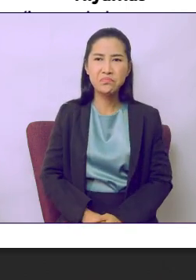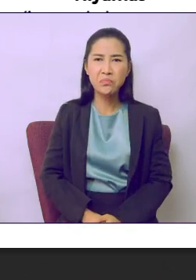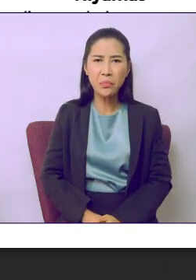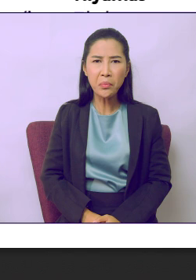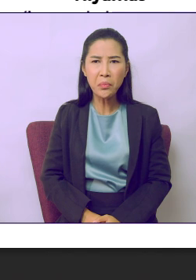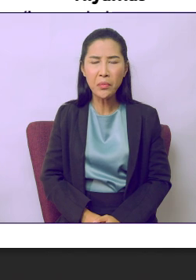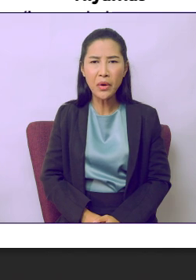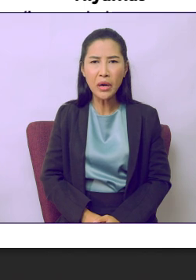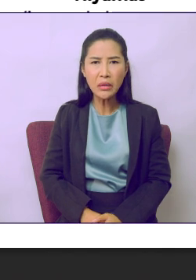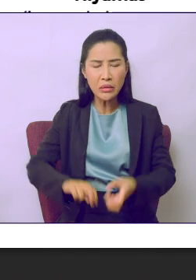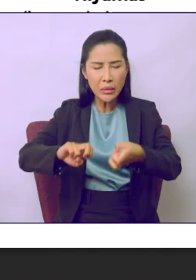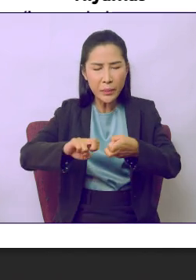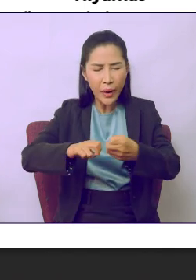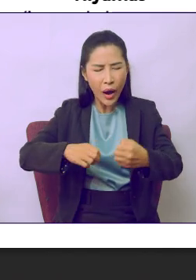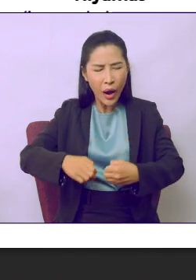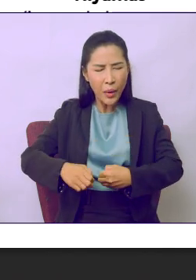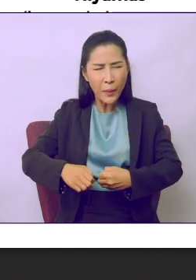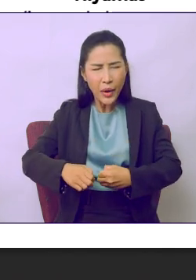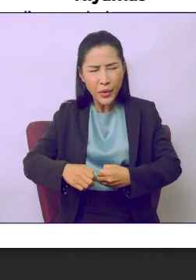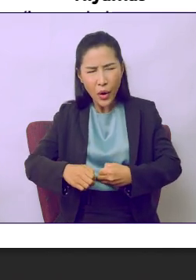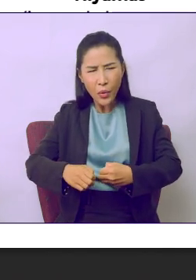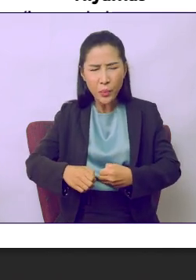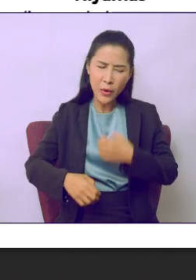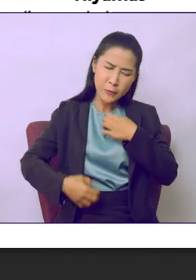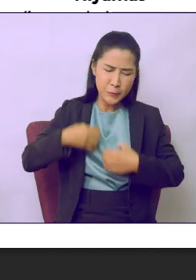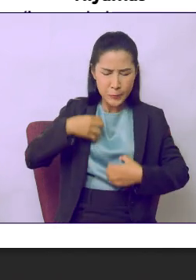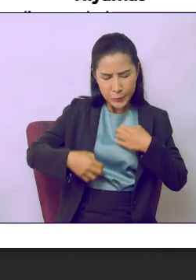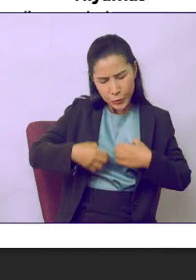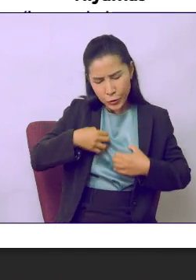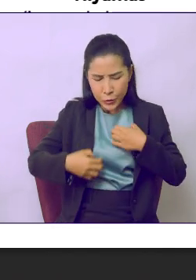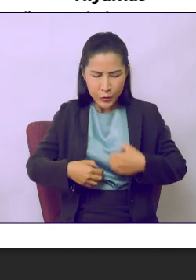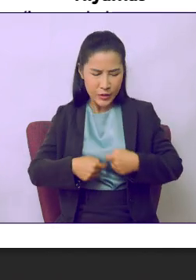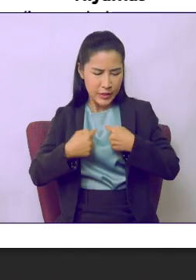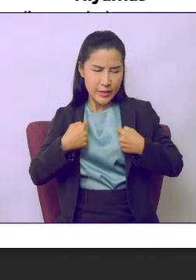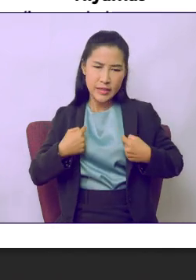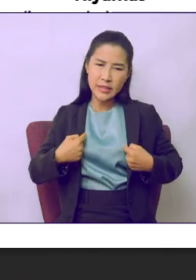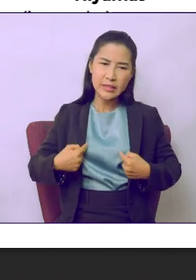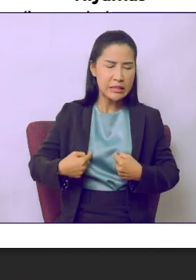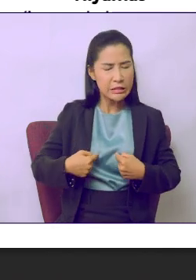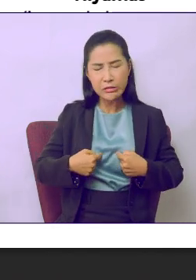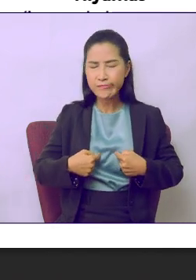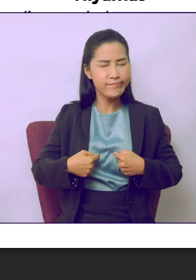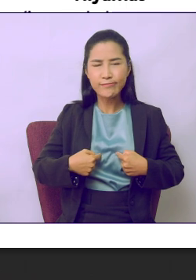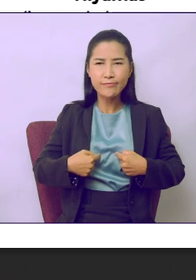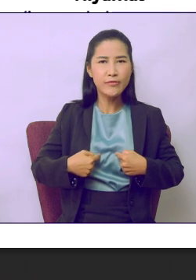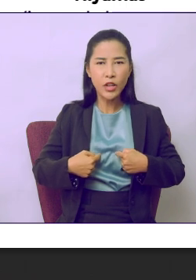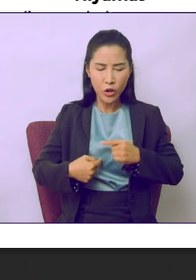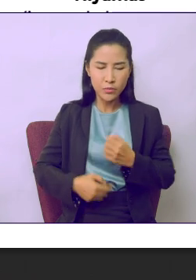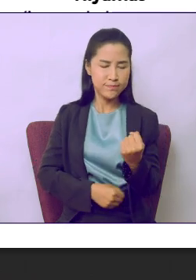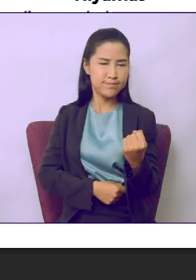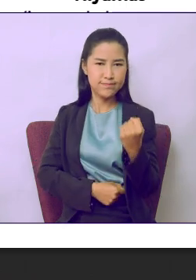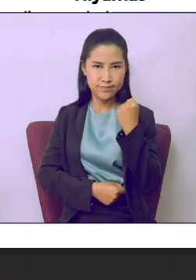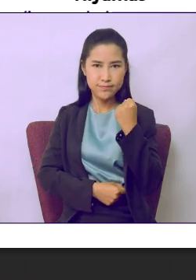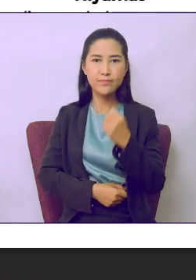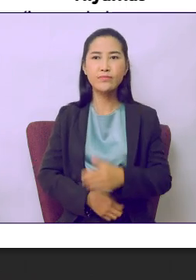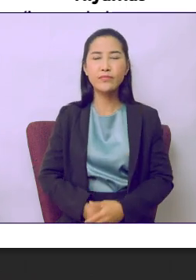ต่างๆภายนอกนะครับมารบกวนนะครับอ่าจิตใจของเราจนทำให้เรานะครับเกิดบาดแผลต่างๆนะครับอ่าเรามา